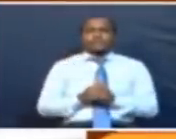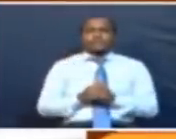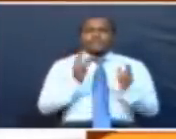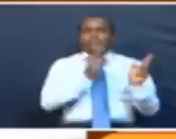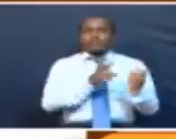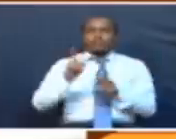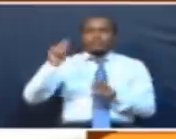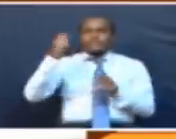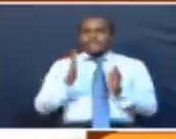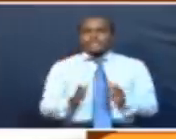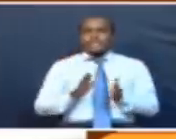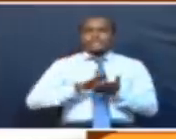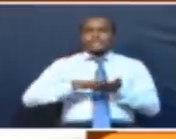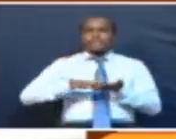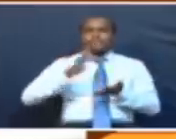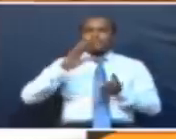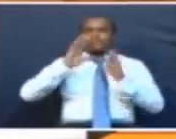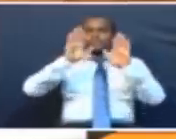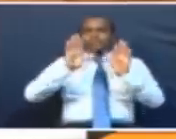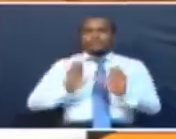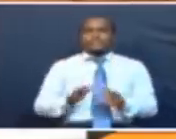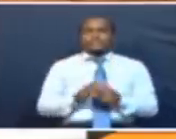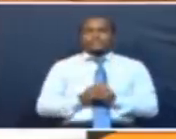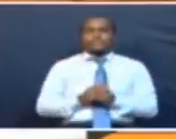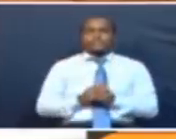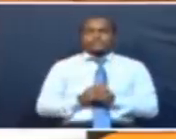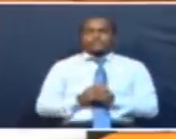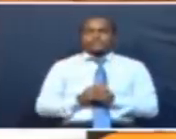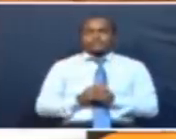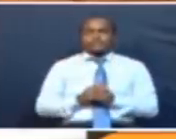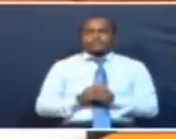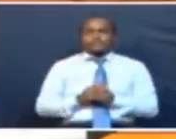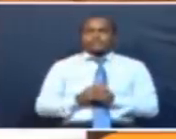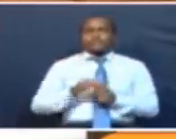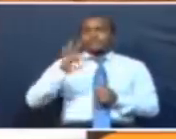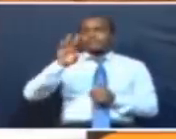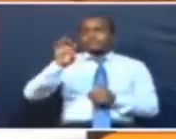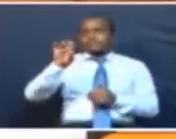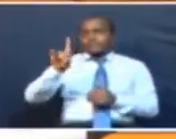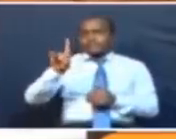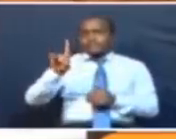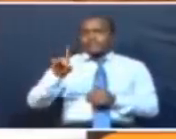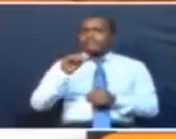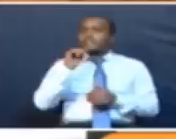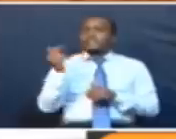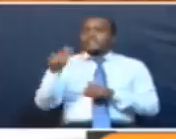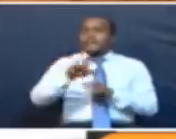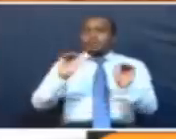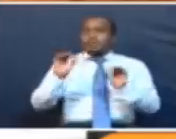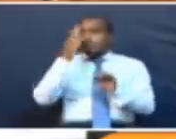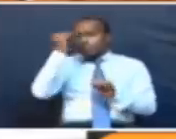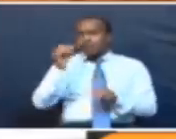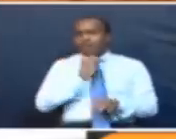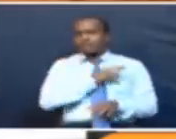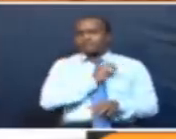than anybody else. It's very, very unfortunate. Matiang'i is not here because he's afraid.